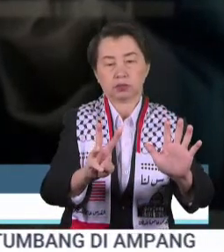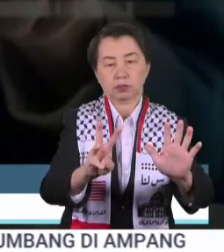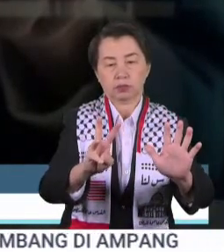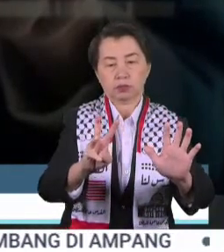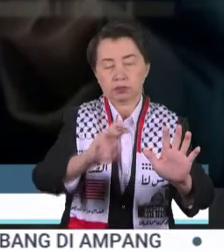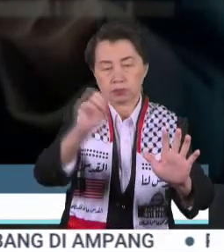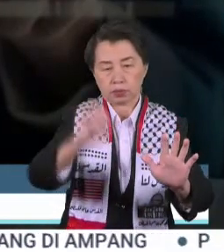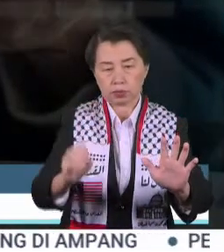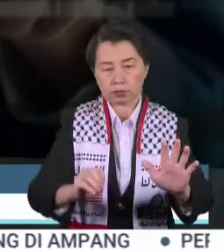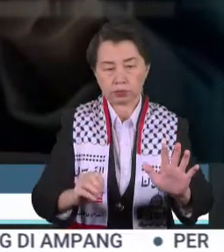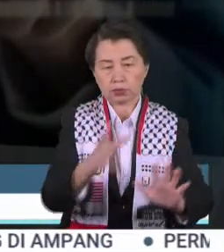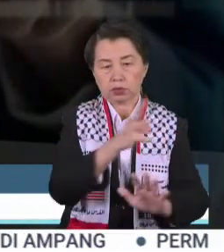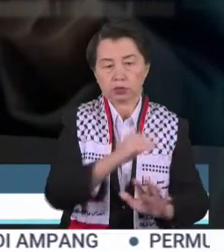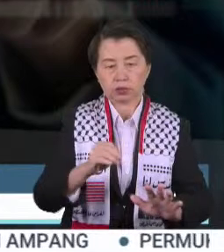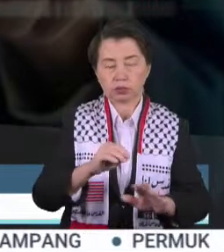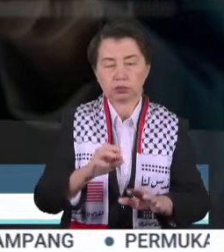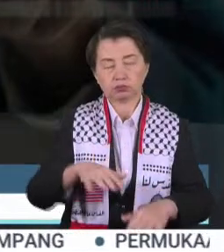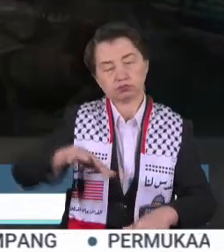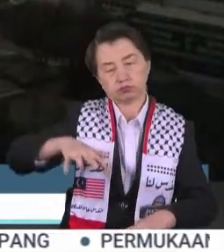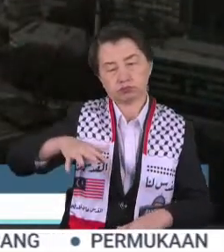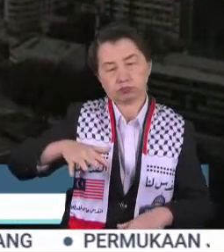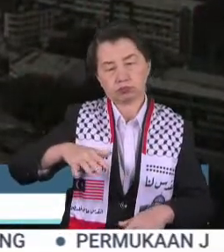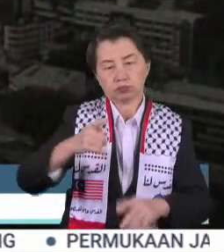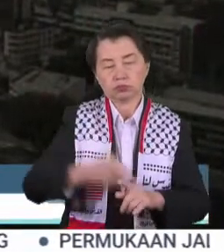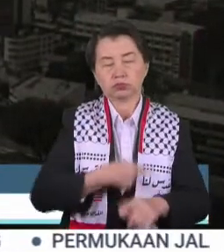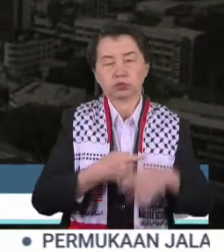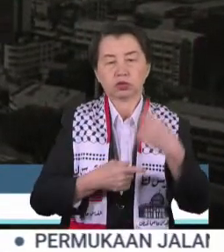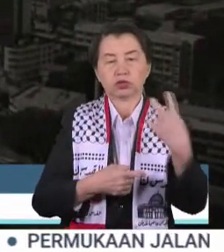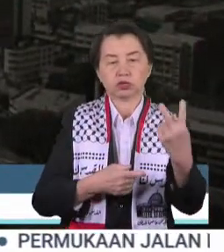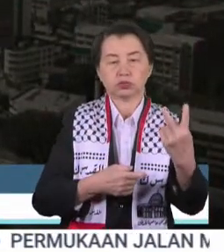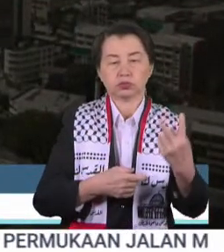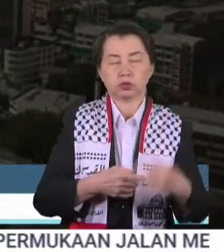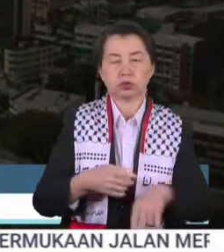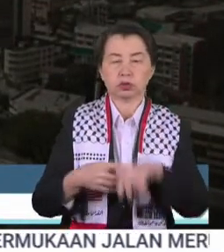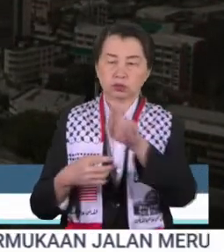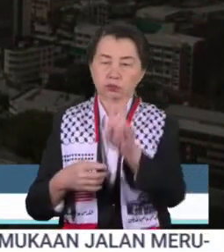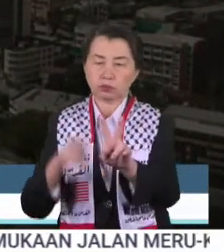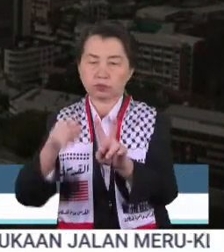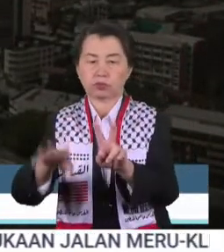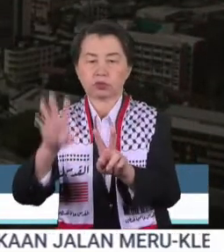5.6%. Namun ia menyederhana pada suku kedua kepada